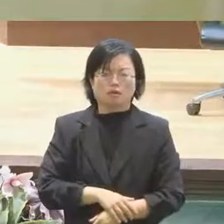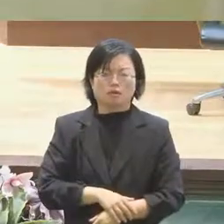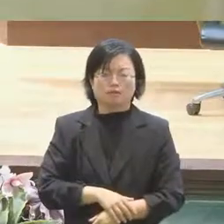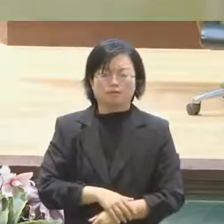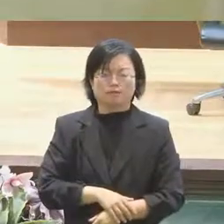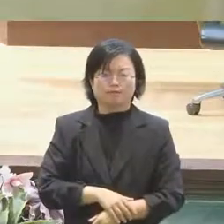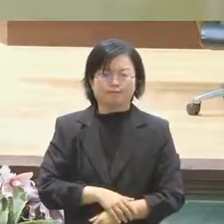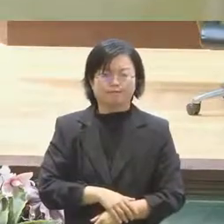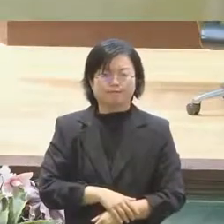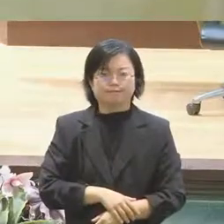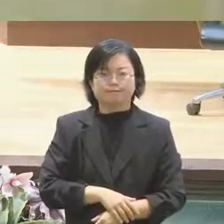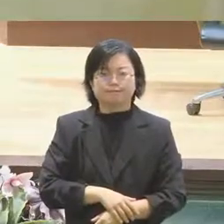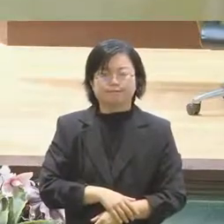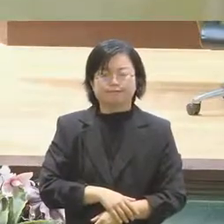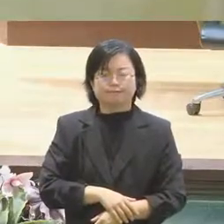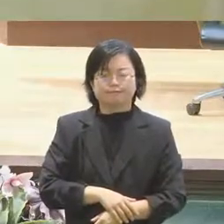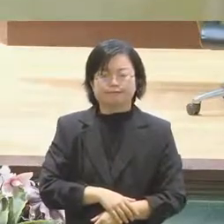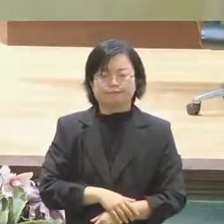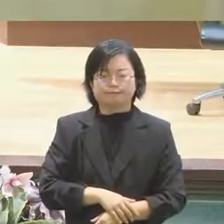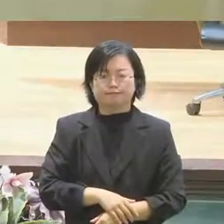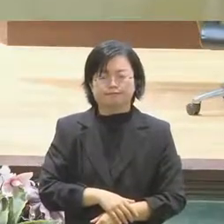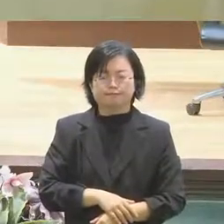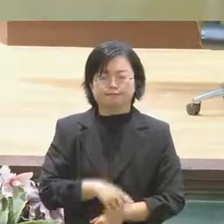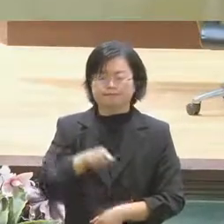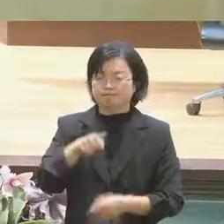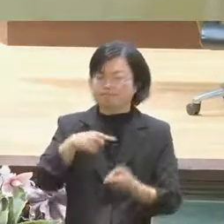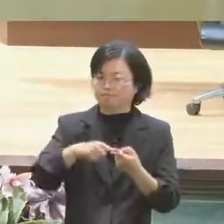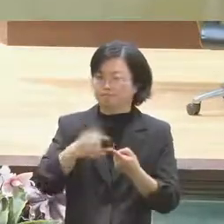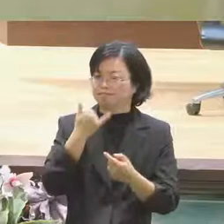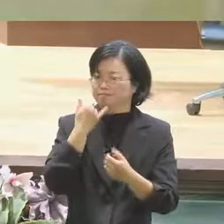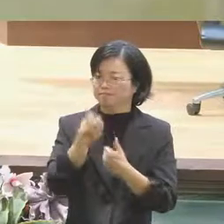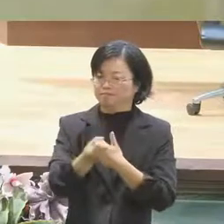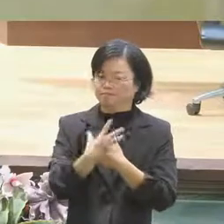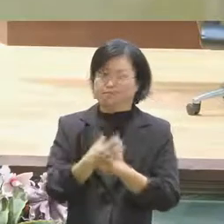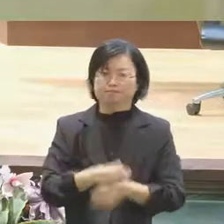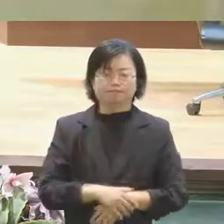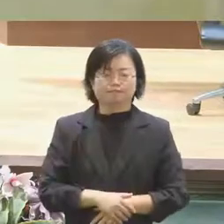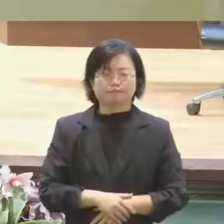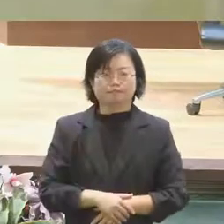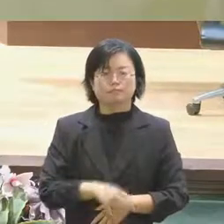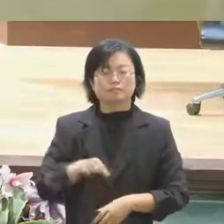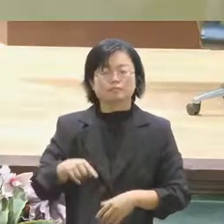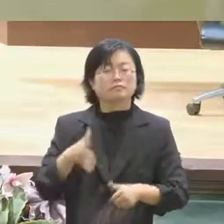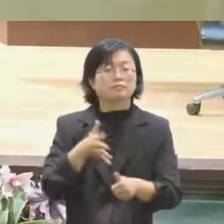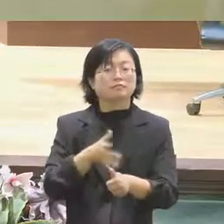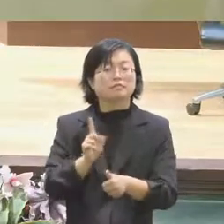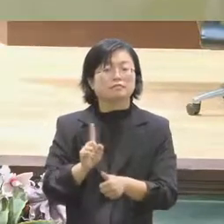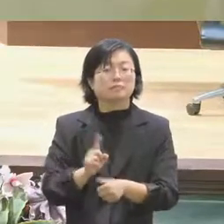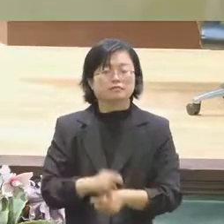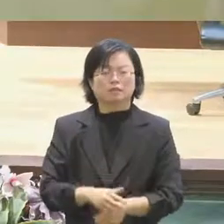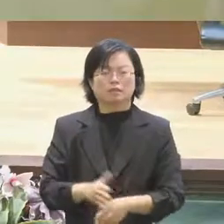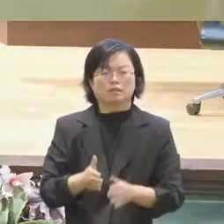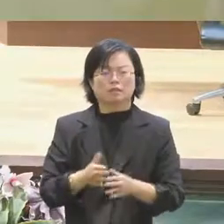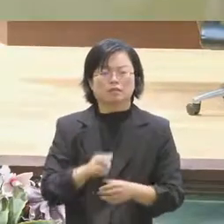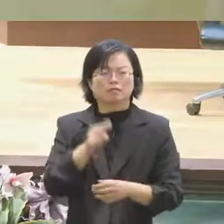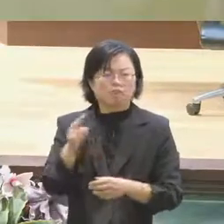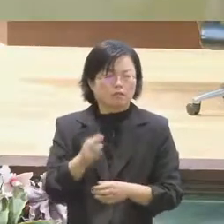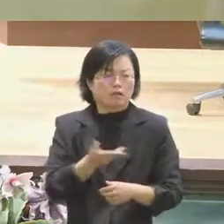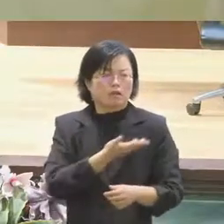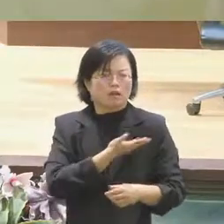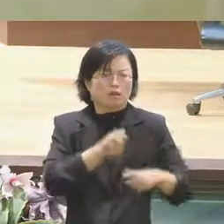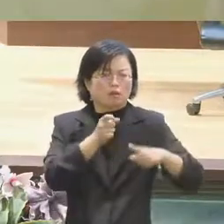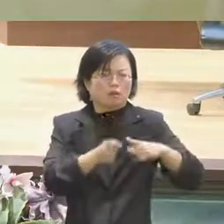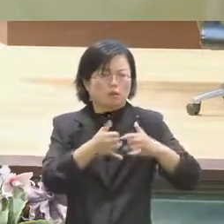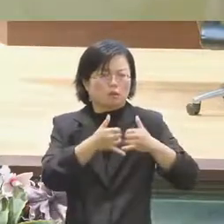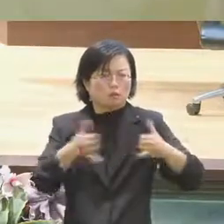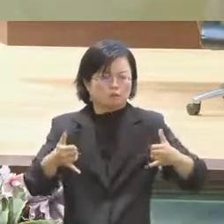可以有应该可以回答的。那这个问题其实是要怎么样让公民可以参与到